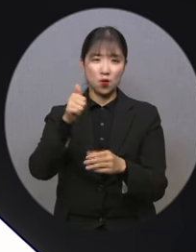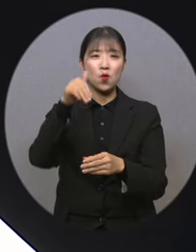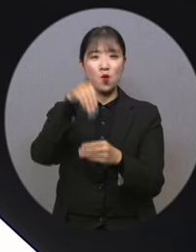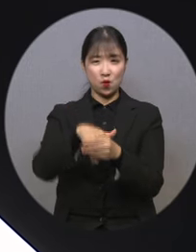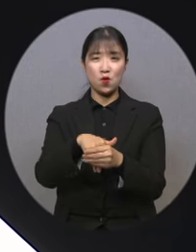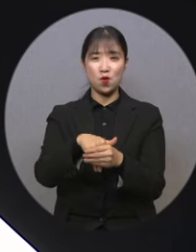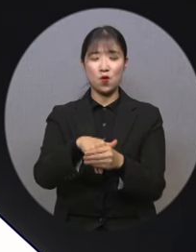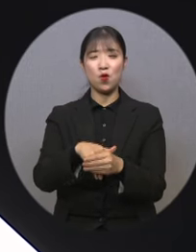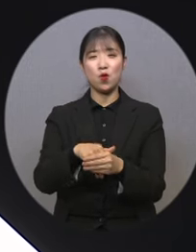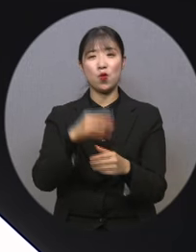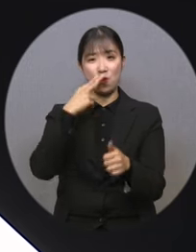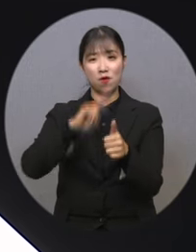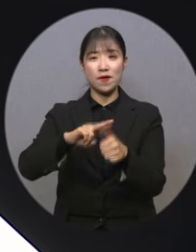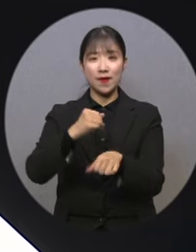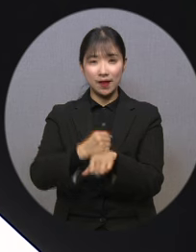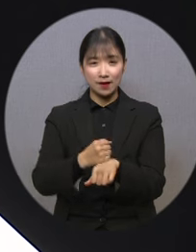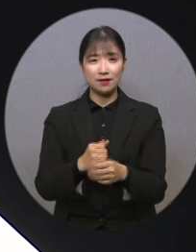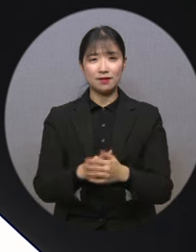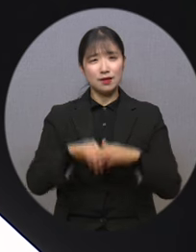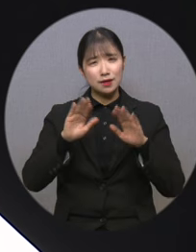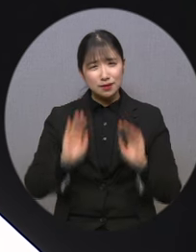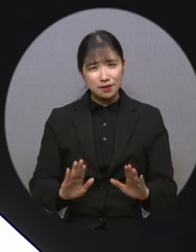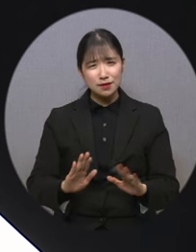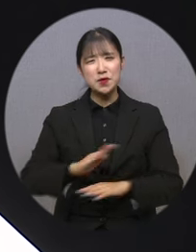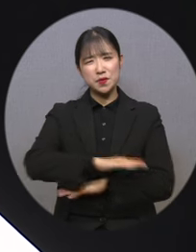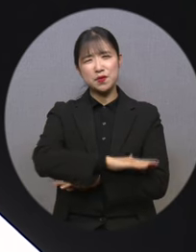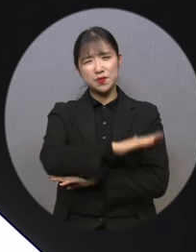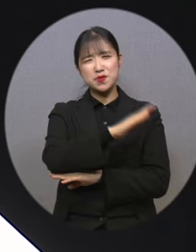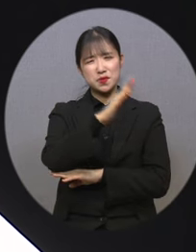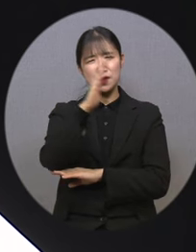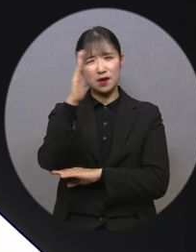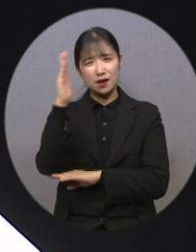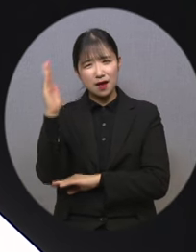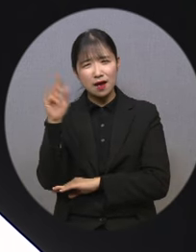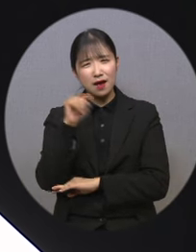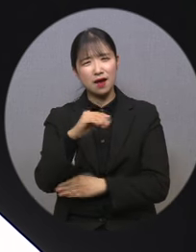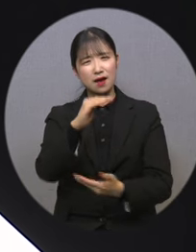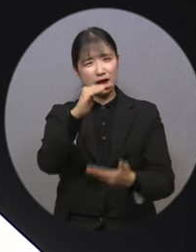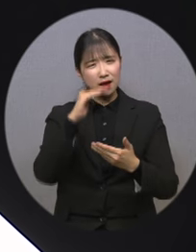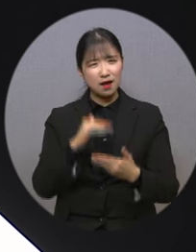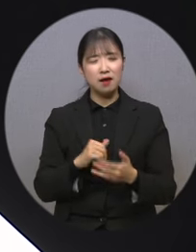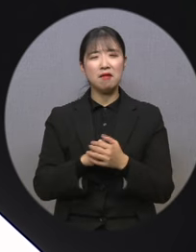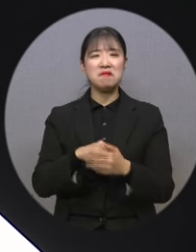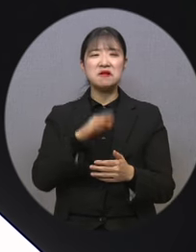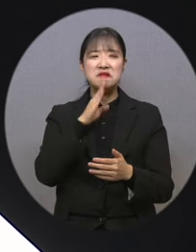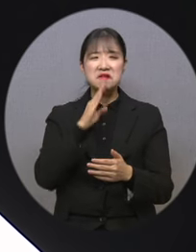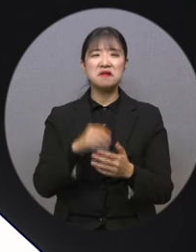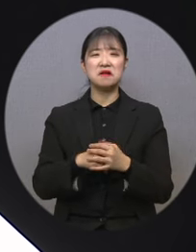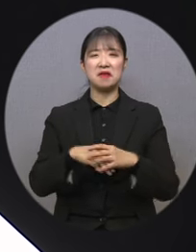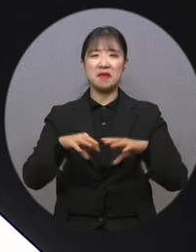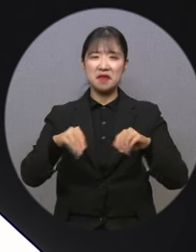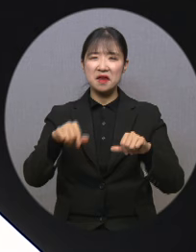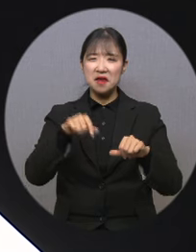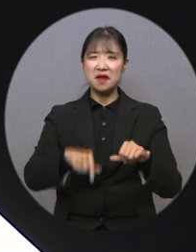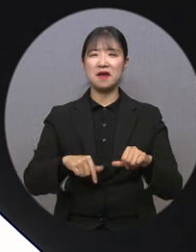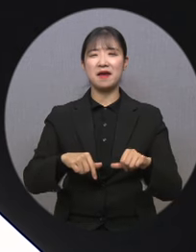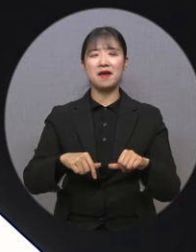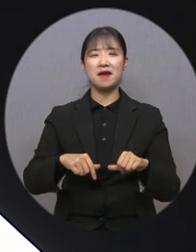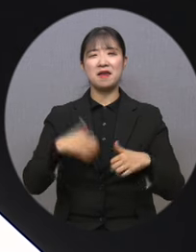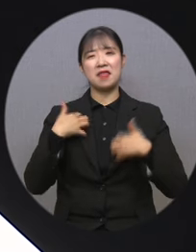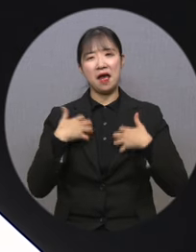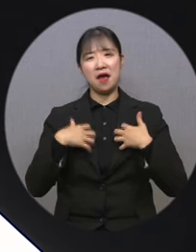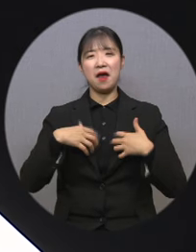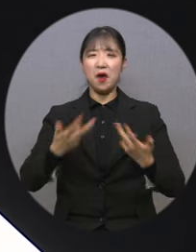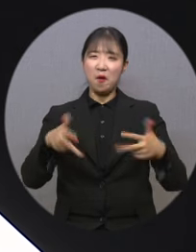도전하시는데 지금 구구절절 하시는 말씀은 그야말로 지상의 낙원을 항상 얘기하시는데 우리는 그